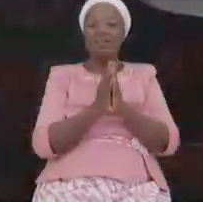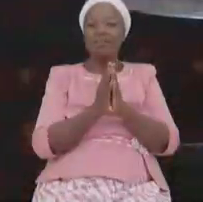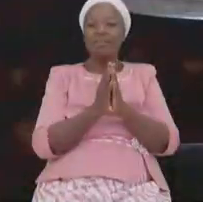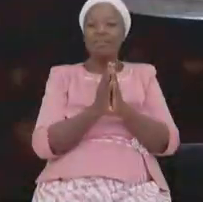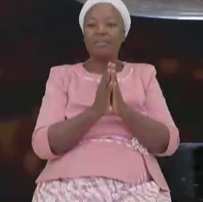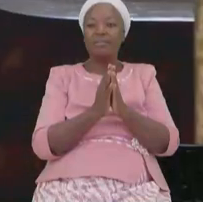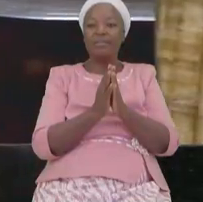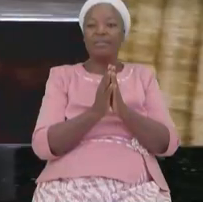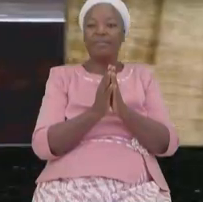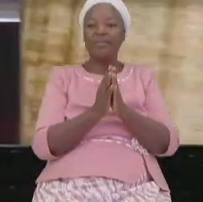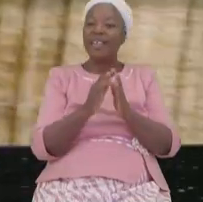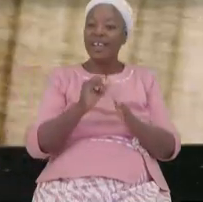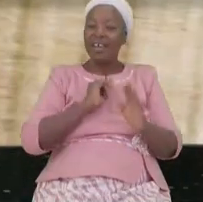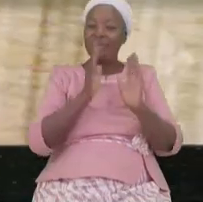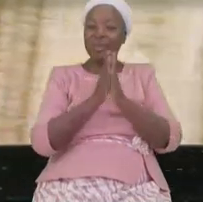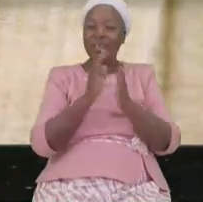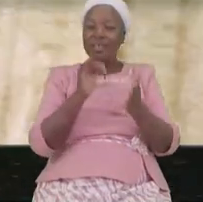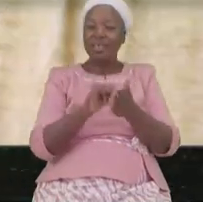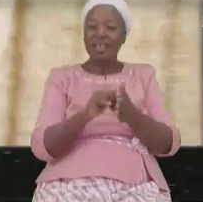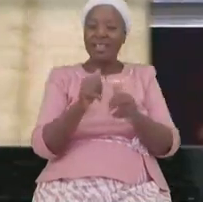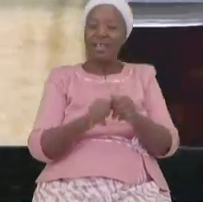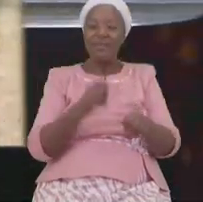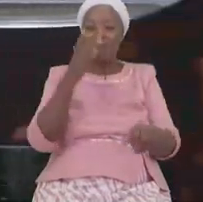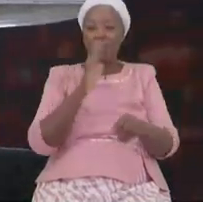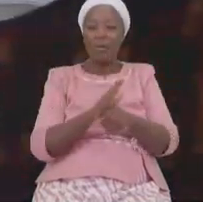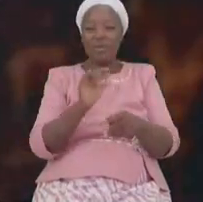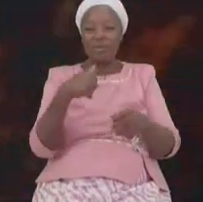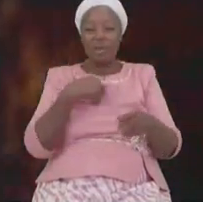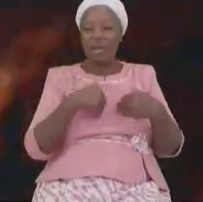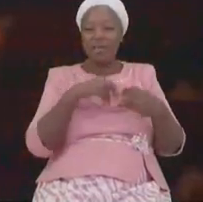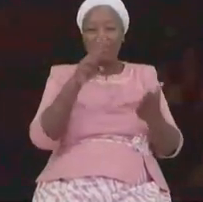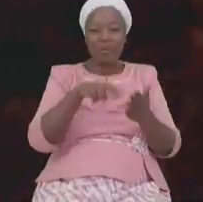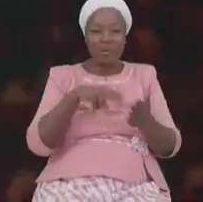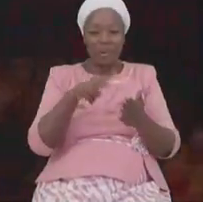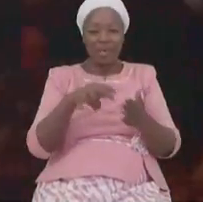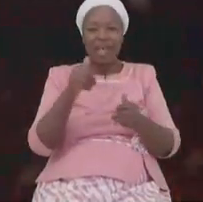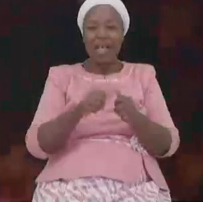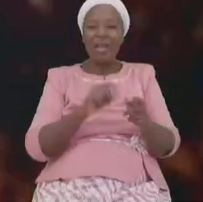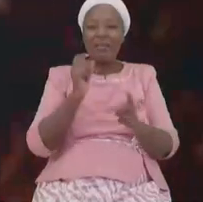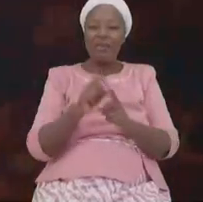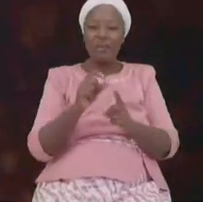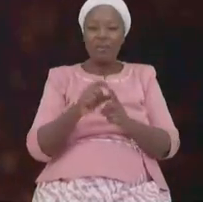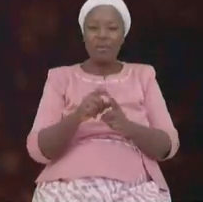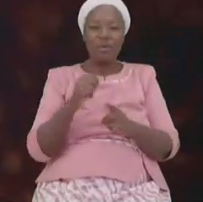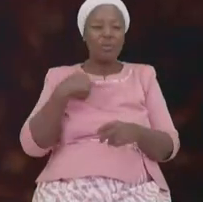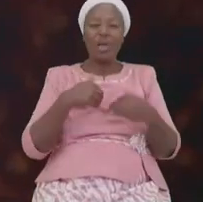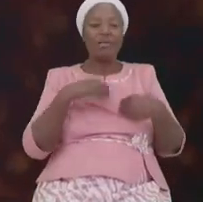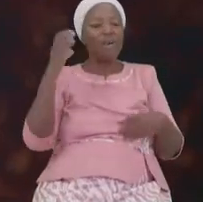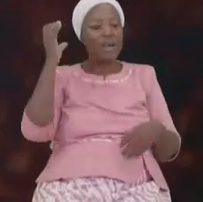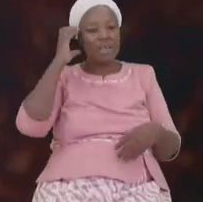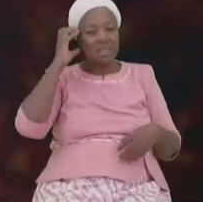Je prie que toute promesse dont nous avons, toute parole entendue,